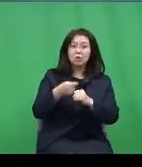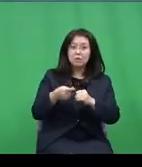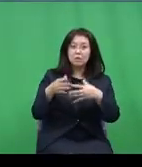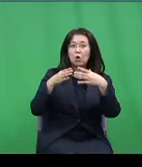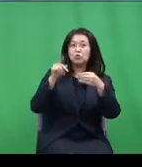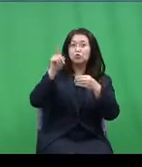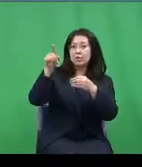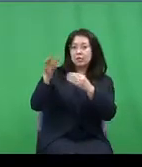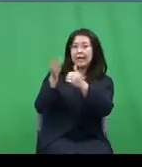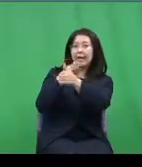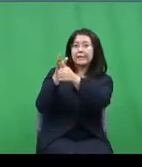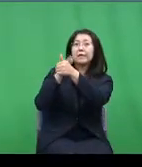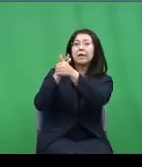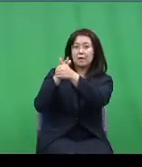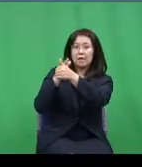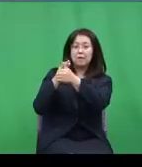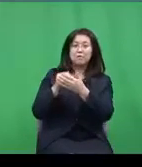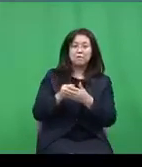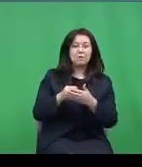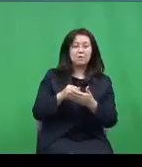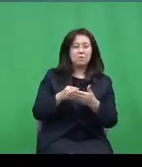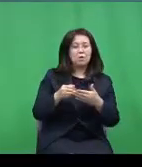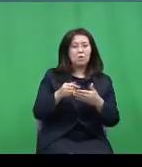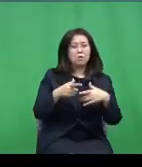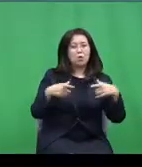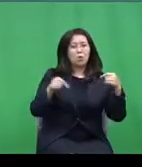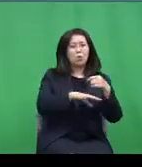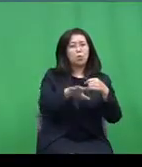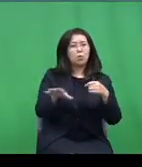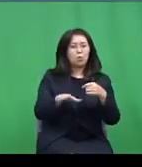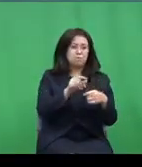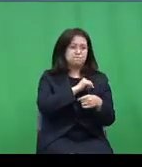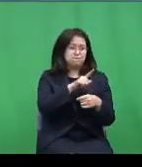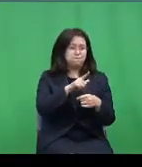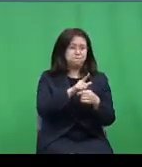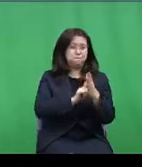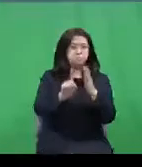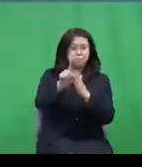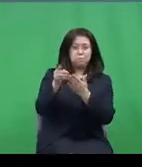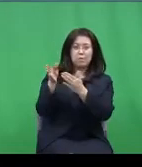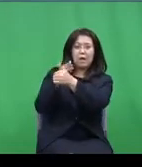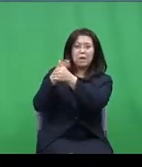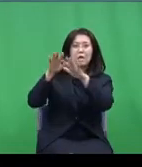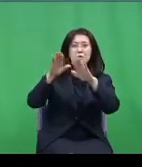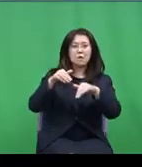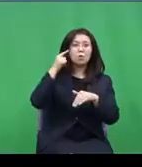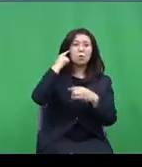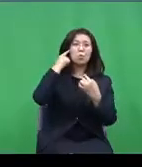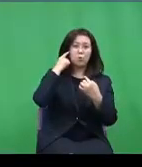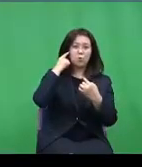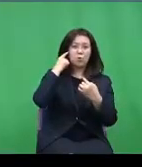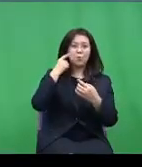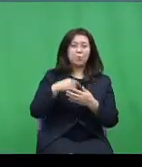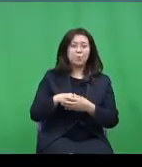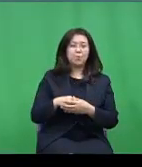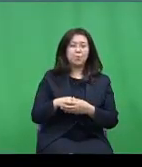きかけ、多分全国の中でも最も熱心にそういうことを提案して働きかけもした県だと思います